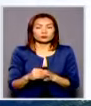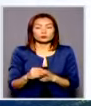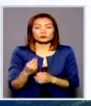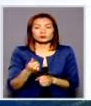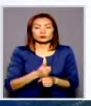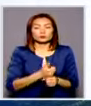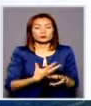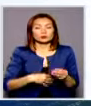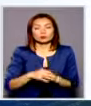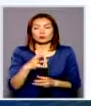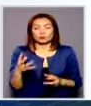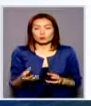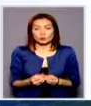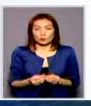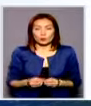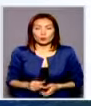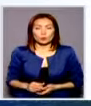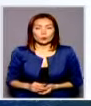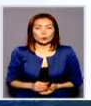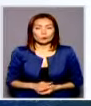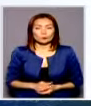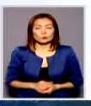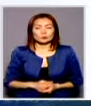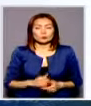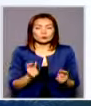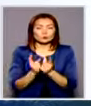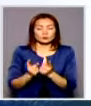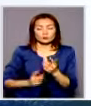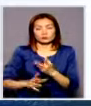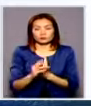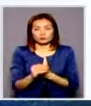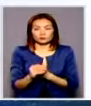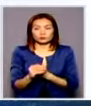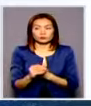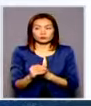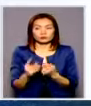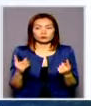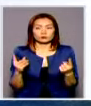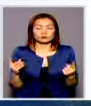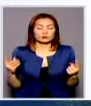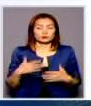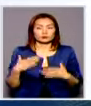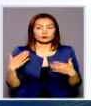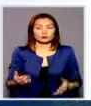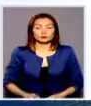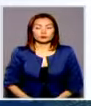басшыларына, жалпы жаңағы әртістеріне үлкен өзімнің алғысымды білдіремін.